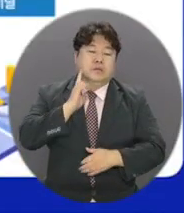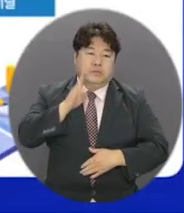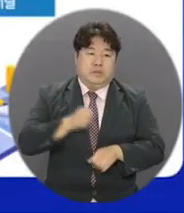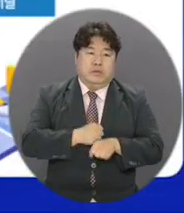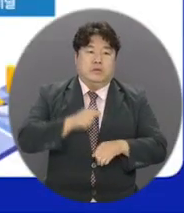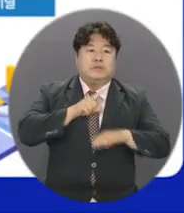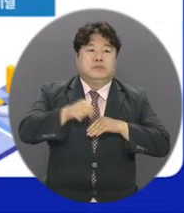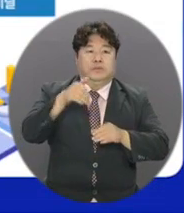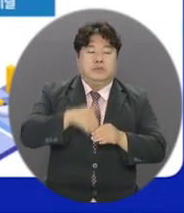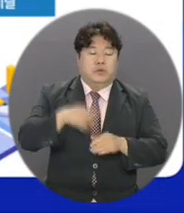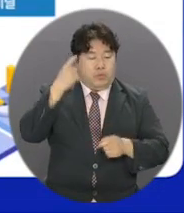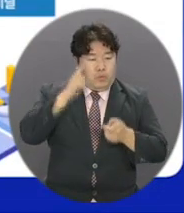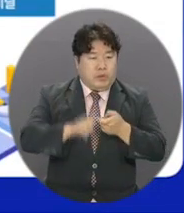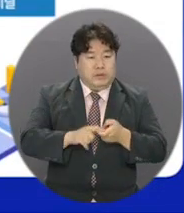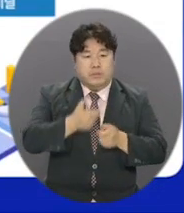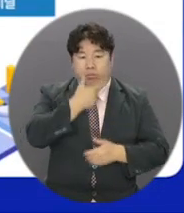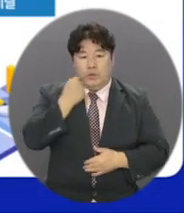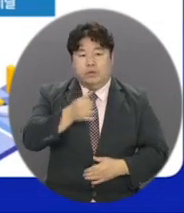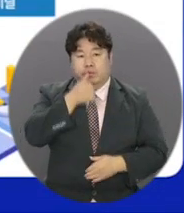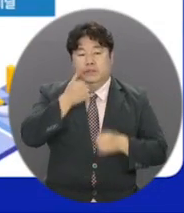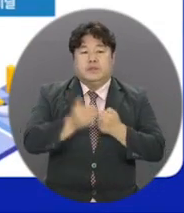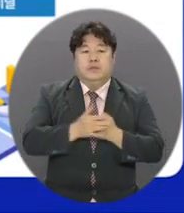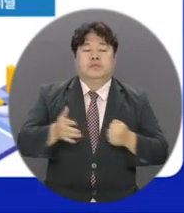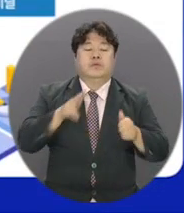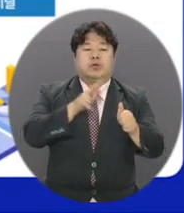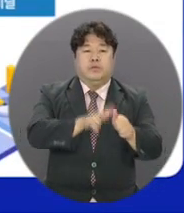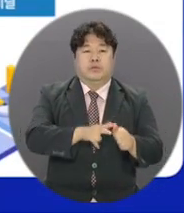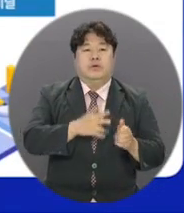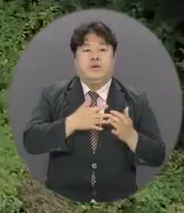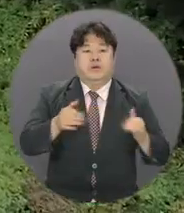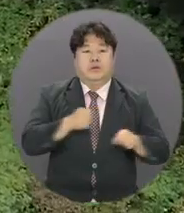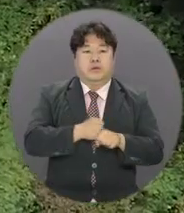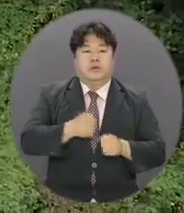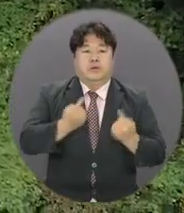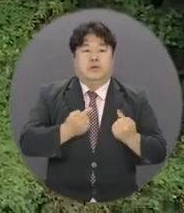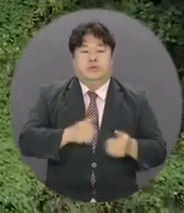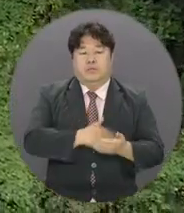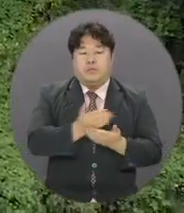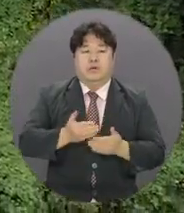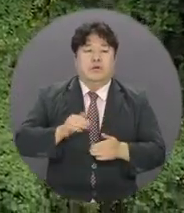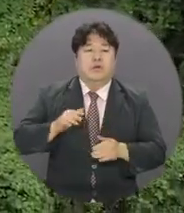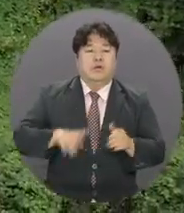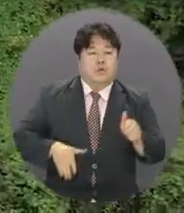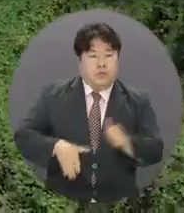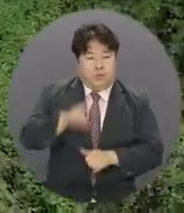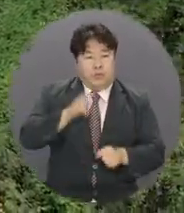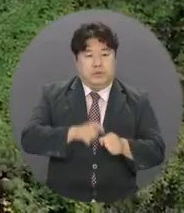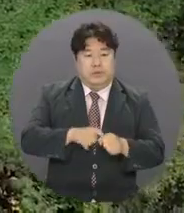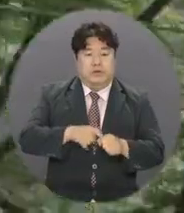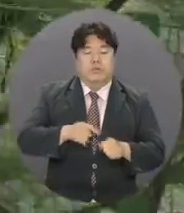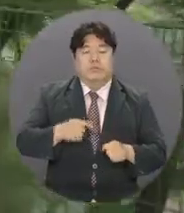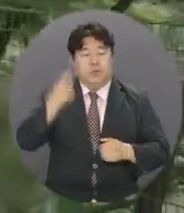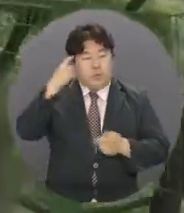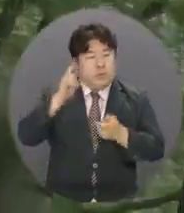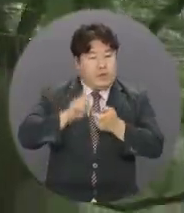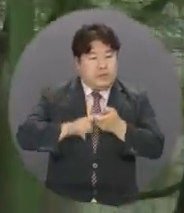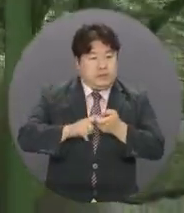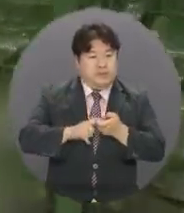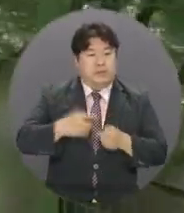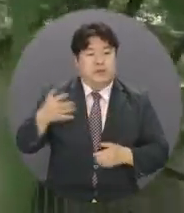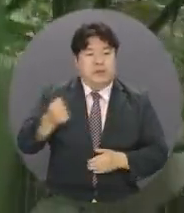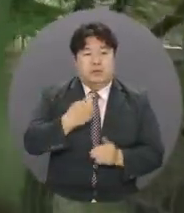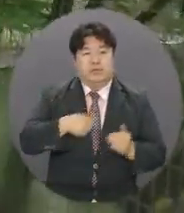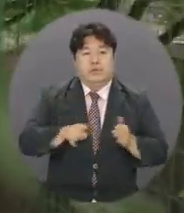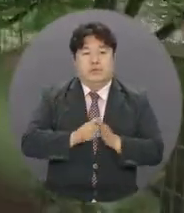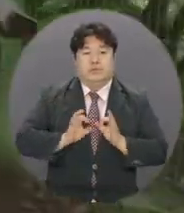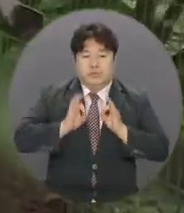지방선거에는 관심이 덜할 수 있기 때문에 입지자들은 보다 다양하고 공격적인 방식으로 관심 끌기 전략을 펼칠 것으로 보입니다.